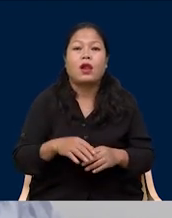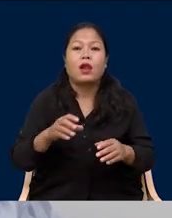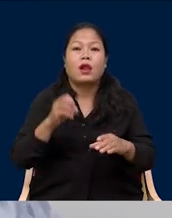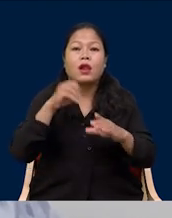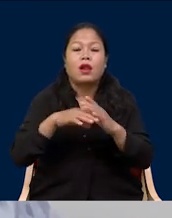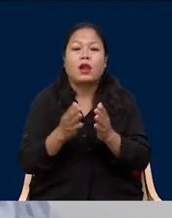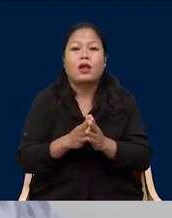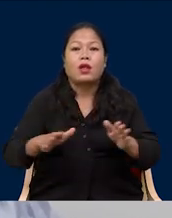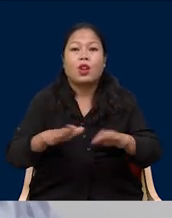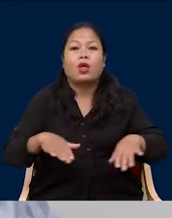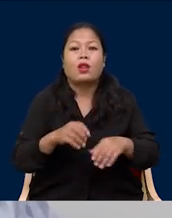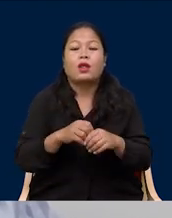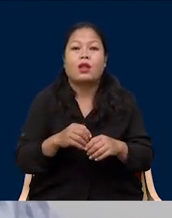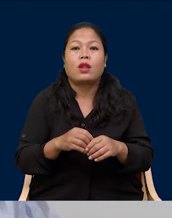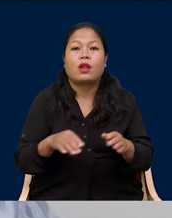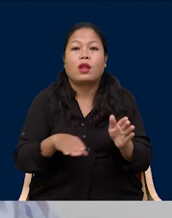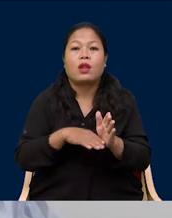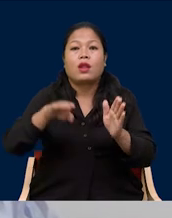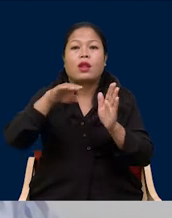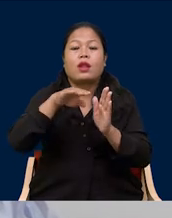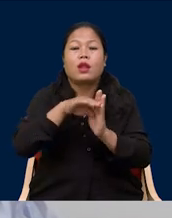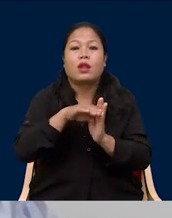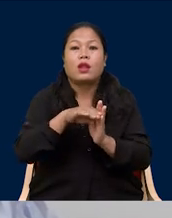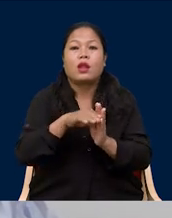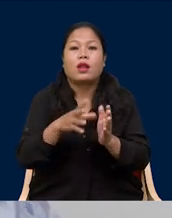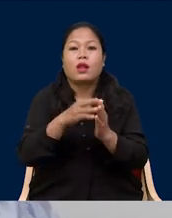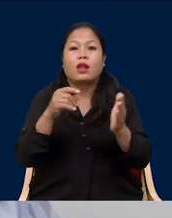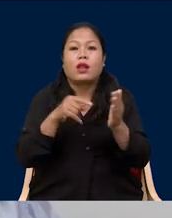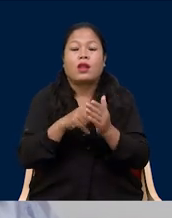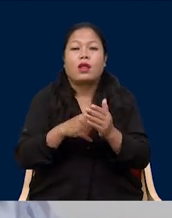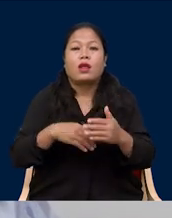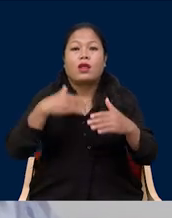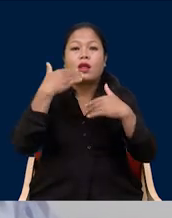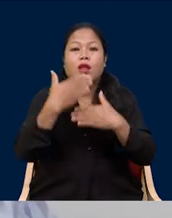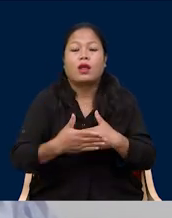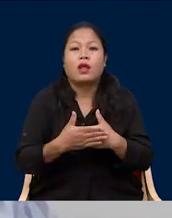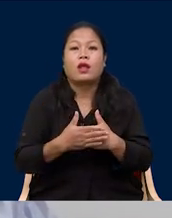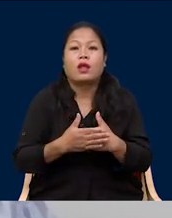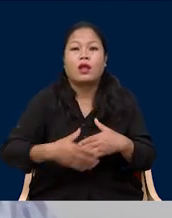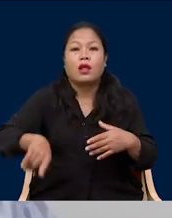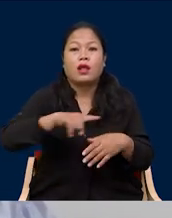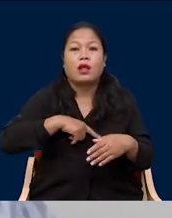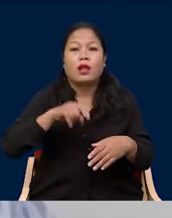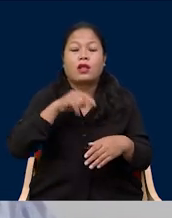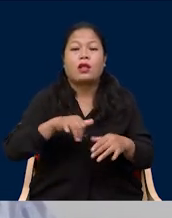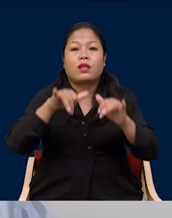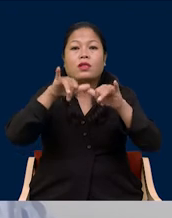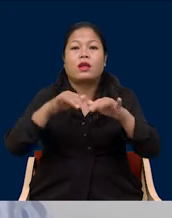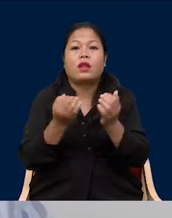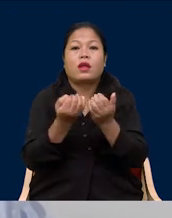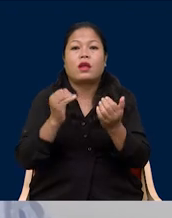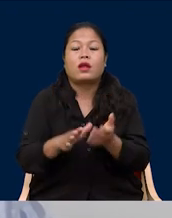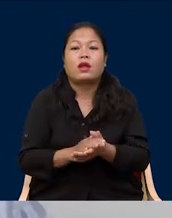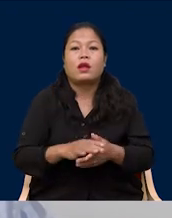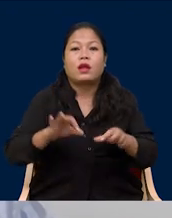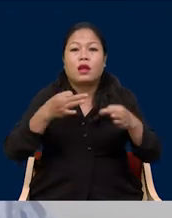गर्दै प्रोभिन्स लेभलदेखि लोकल लेभलदेखि माथि यो केन्द्रीय स्तरसम्मै सङ्घीय स्तरसम्मै चाहिँ हामीले